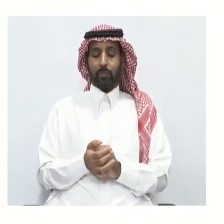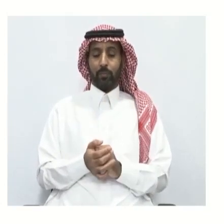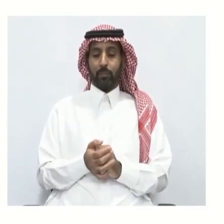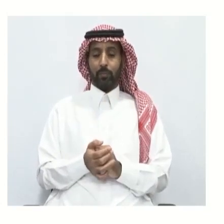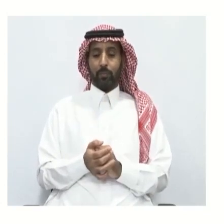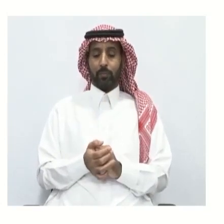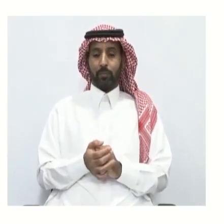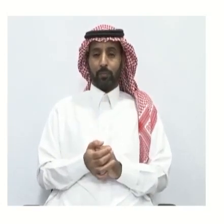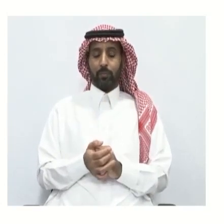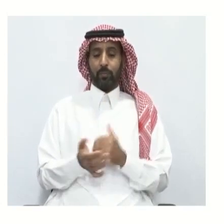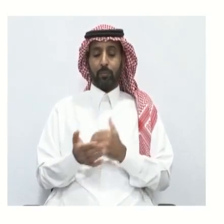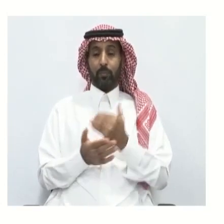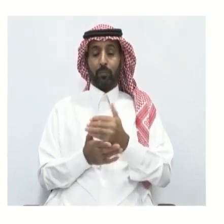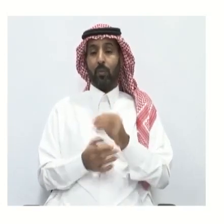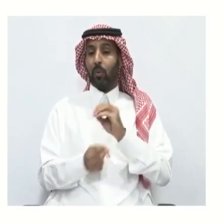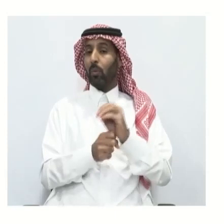النظري